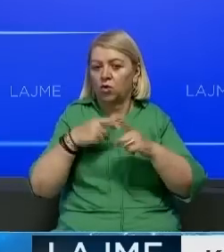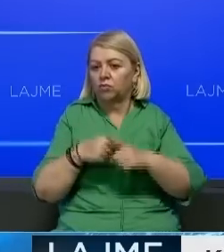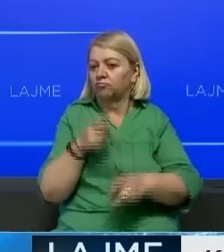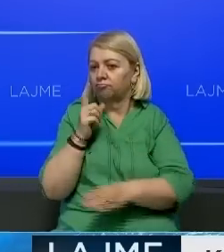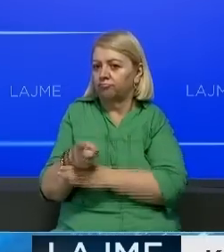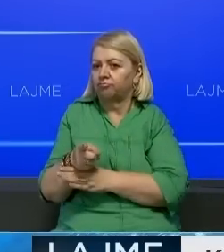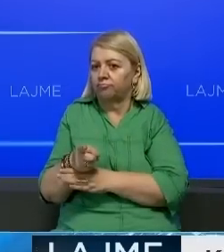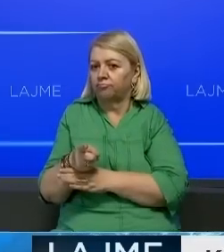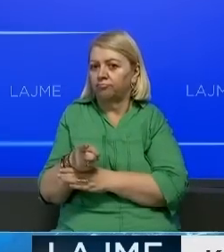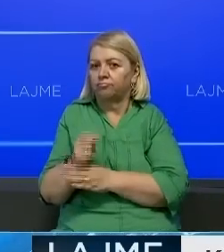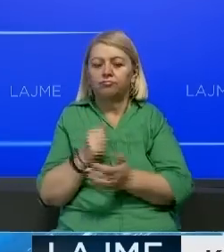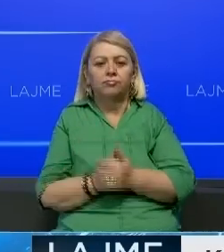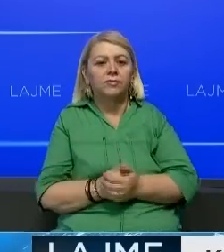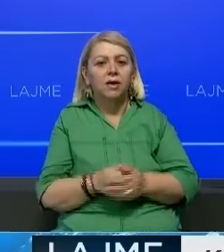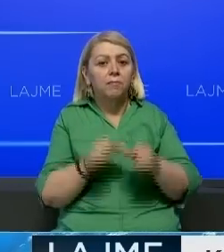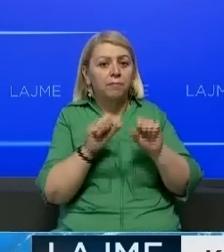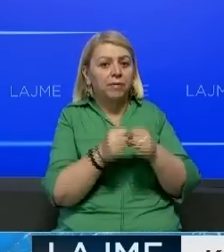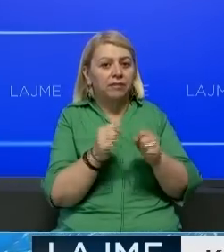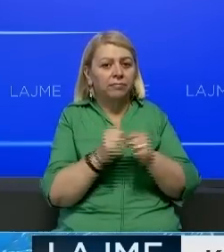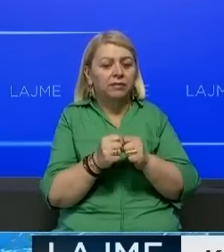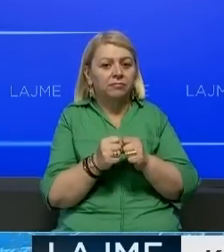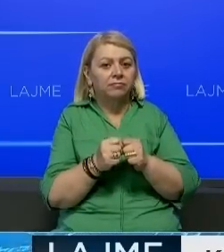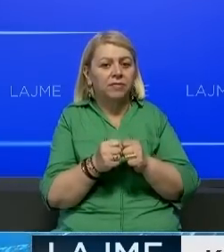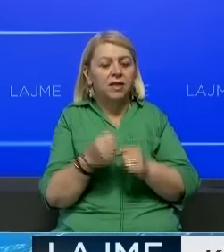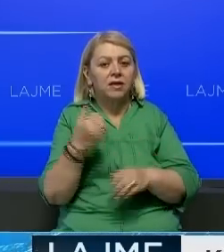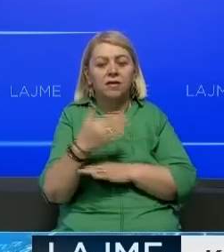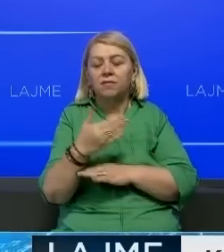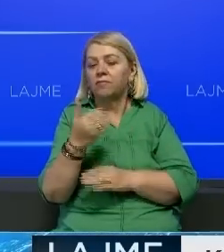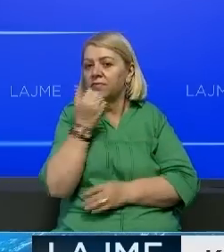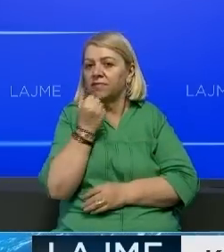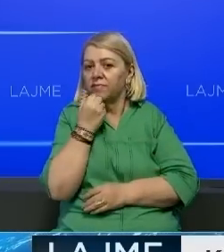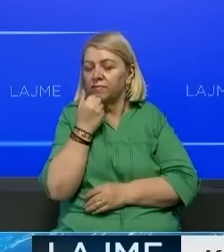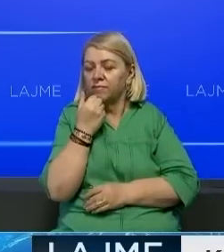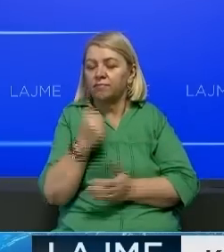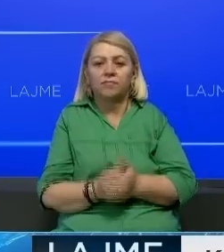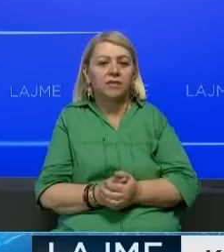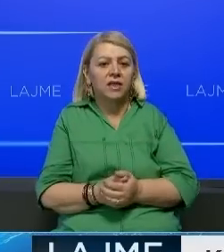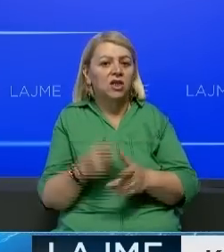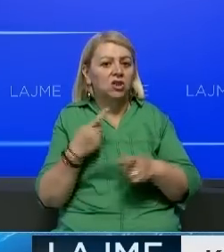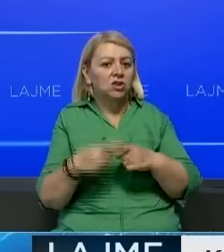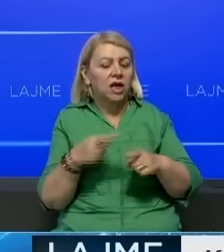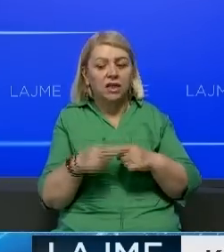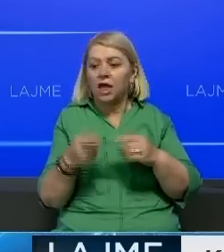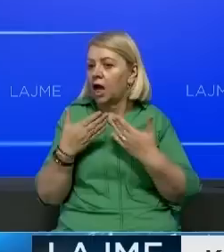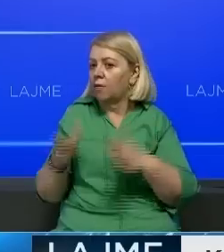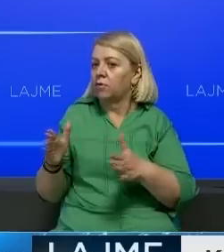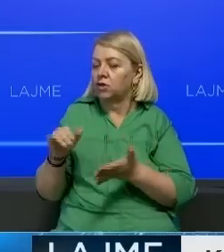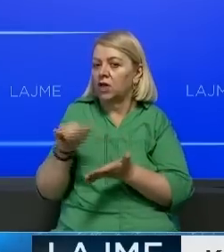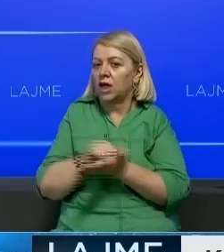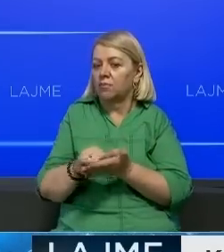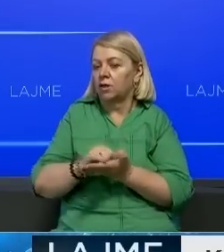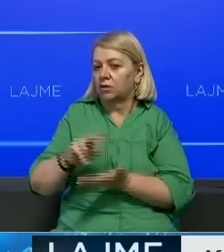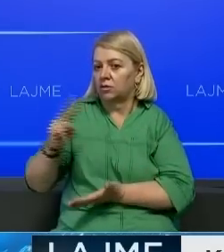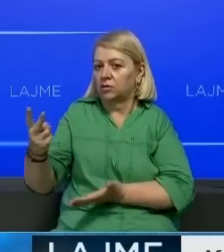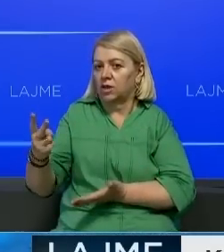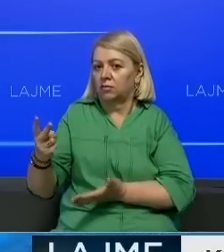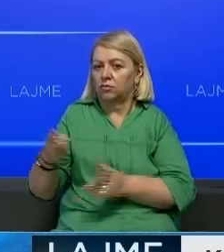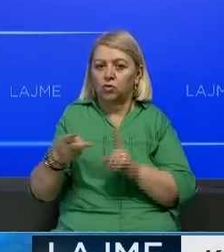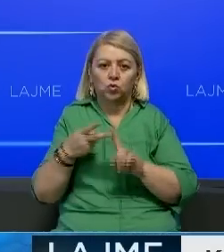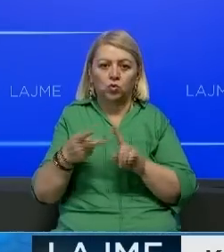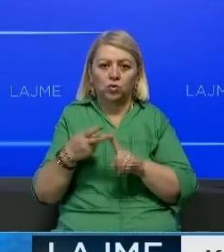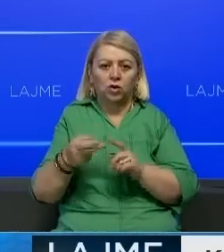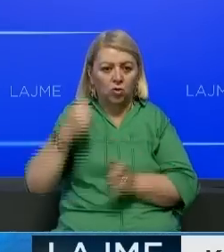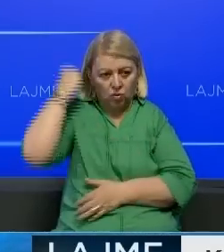obliguar që të mbajë të padëmtuar partnerin privat nga humbjet që do të shkaktoheshin nga hapja ndonjë aeroporti të dytë në